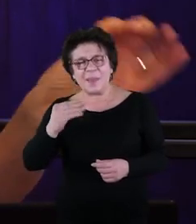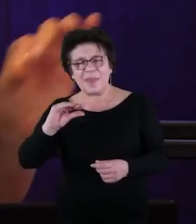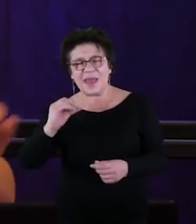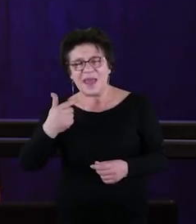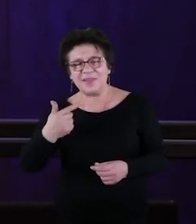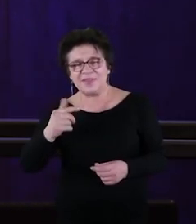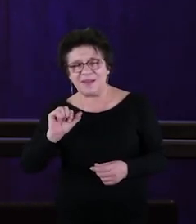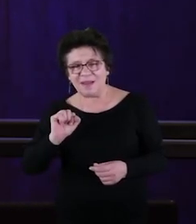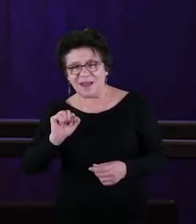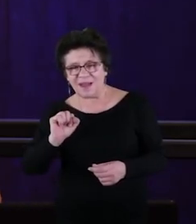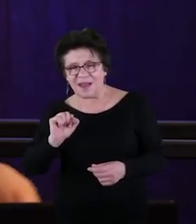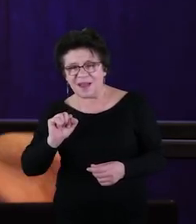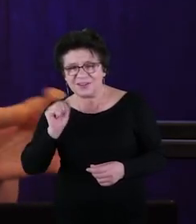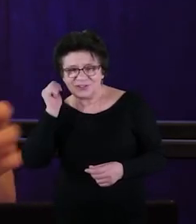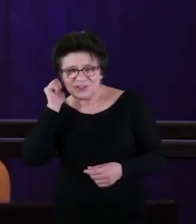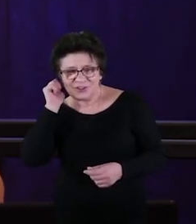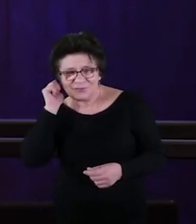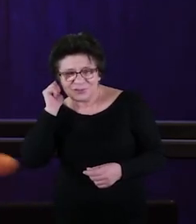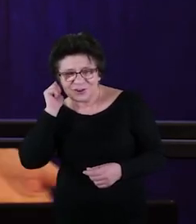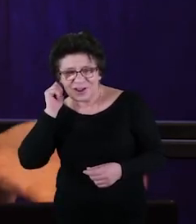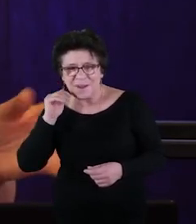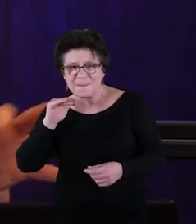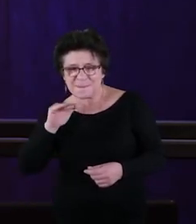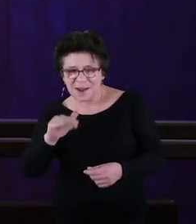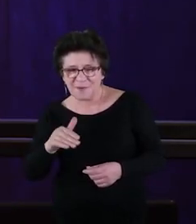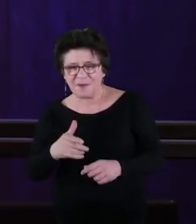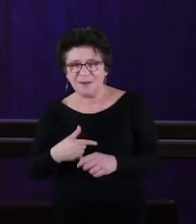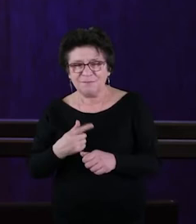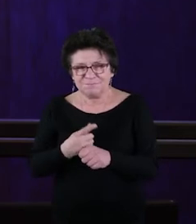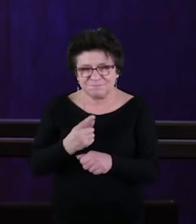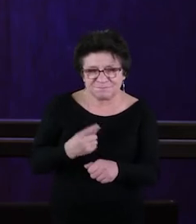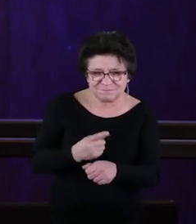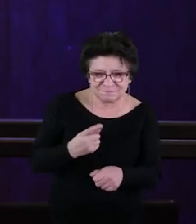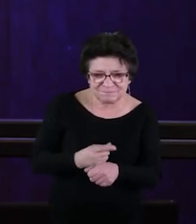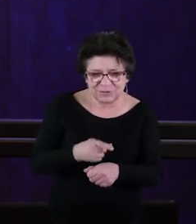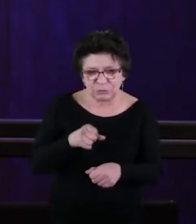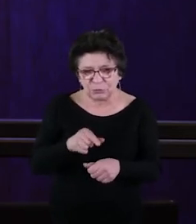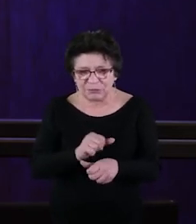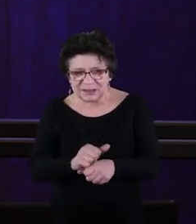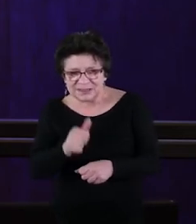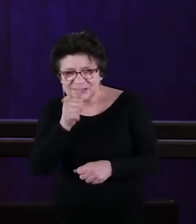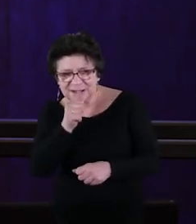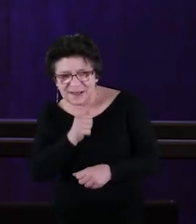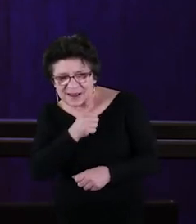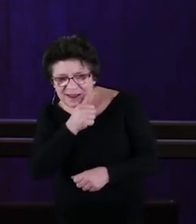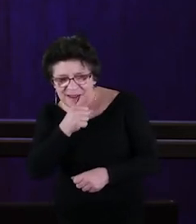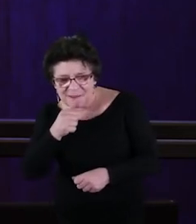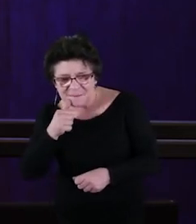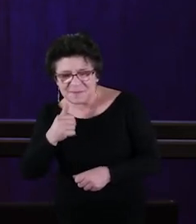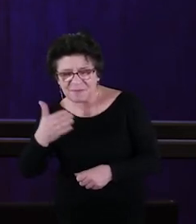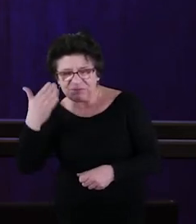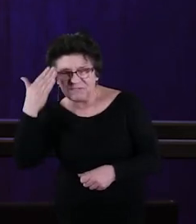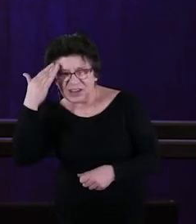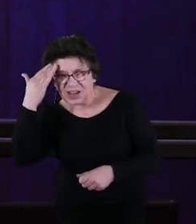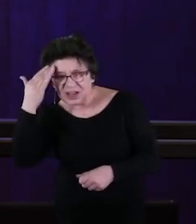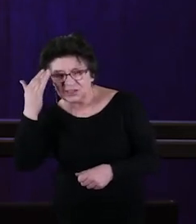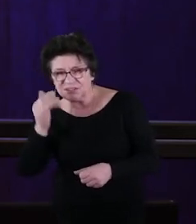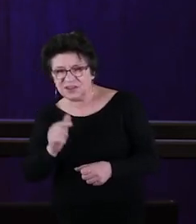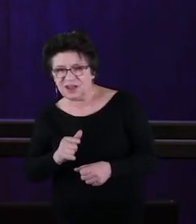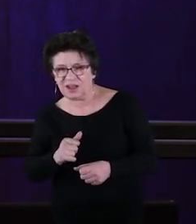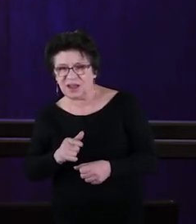Puszczając jakieś pół słówka mówiąc jak bardzo jest tajemna wiedza jak bardzo wiele wiedzą i oni